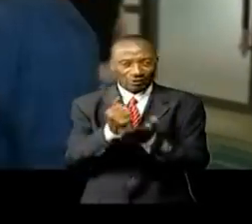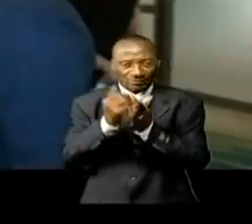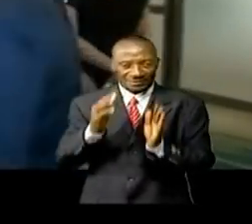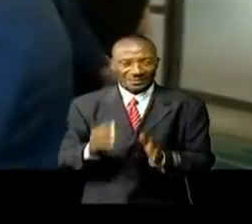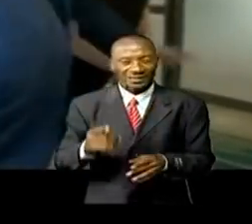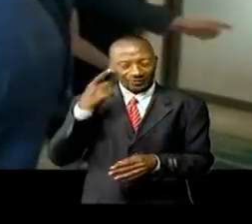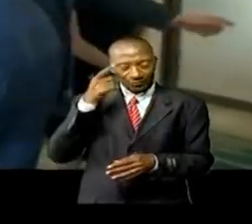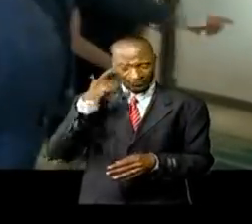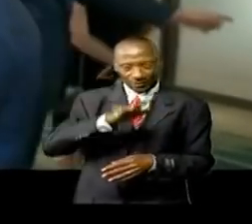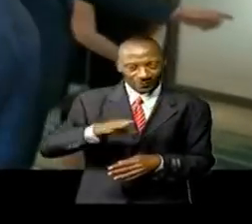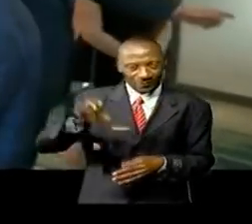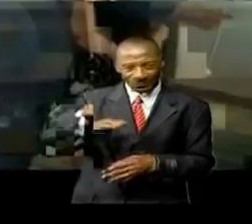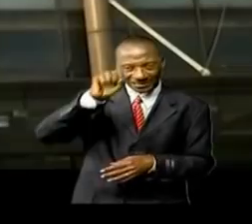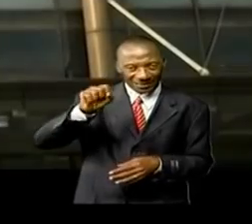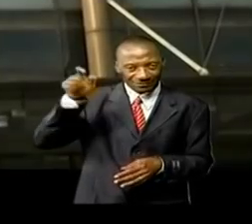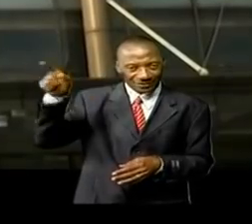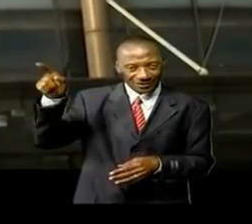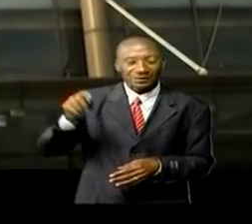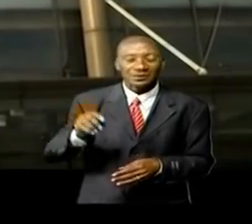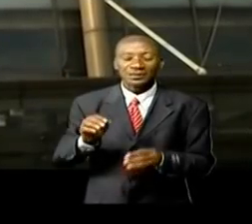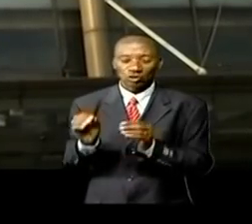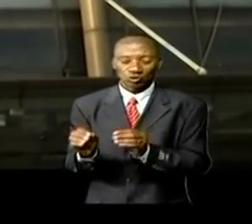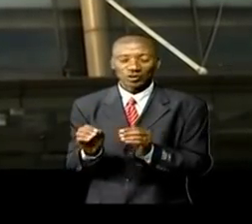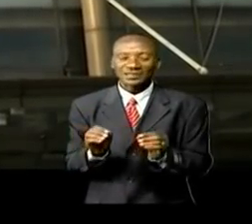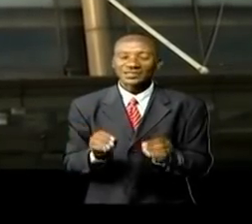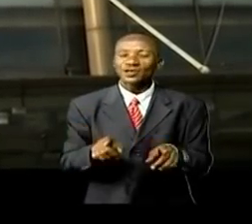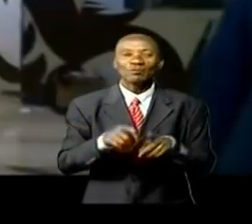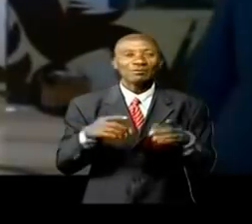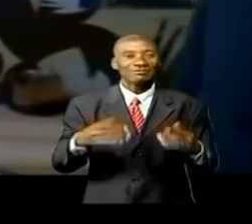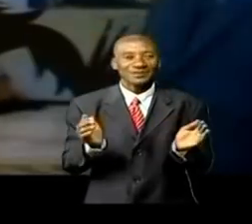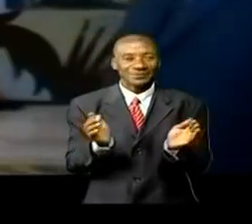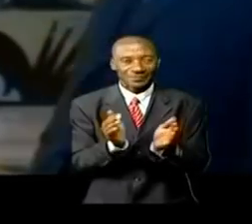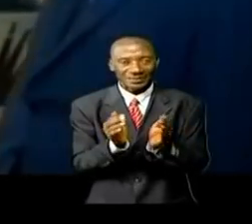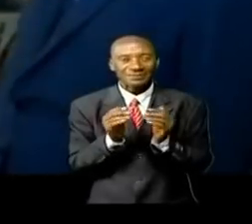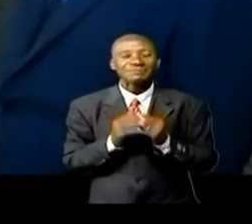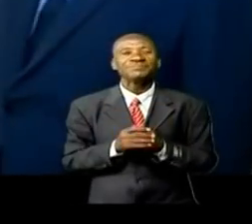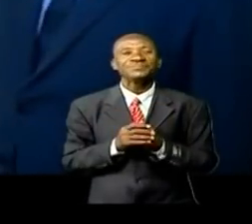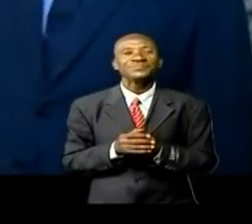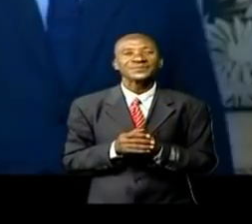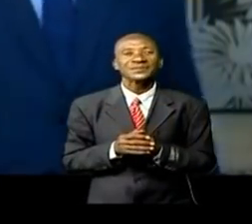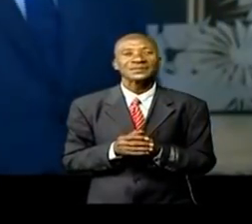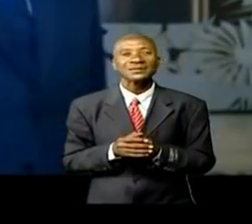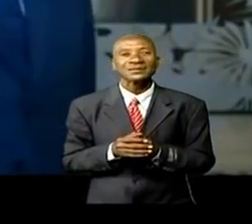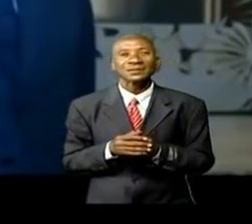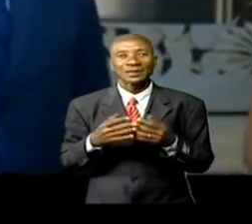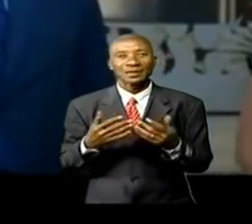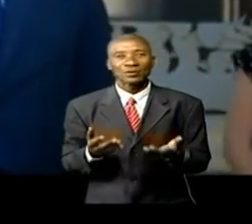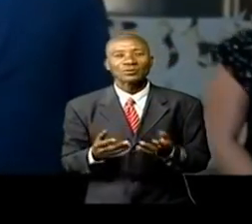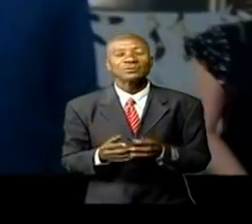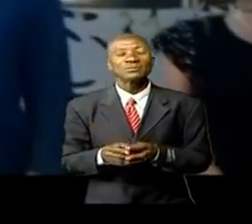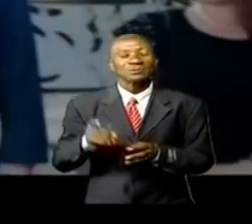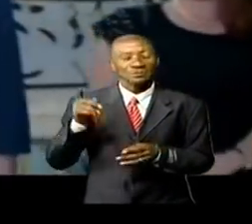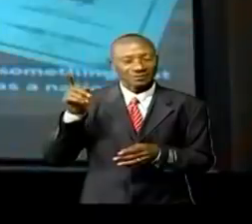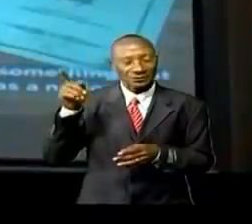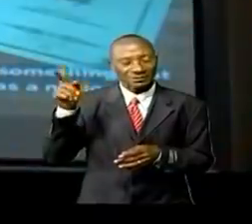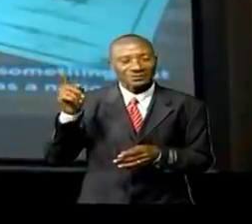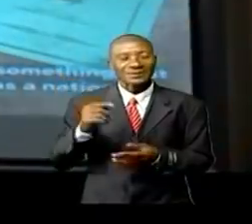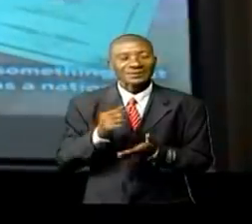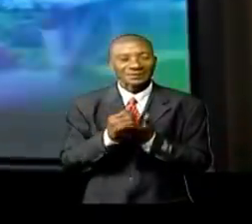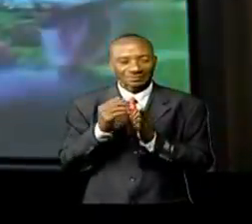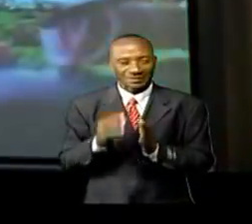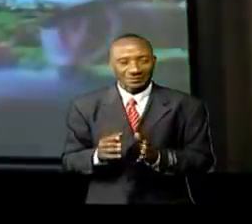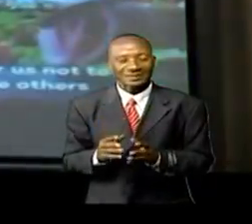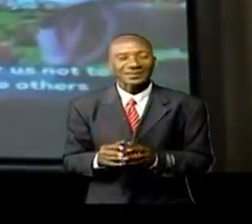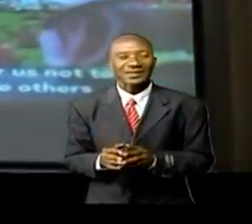une cérémonie haute en couleur au fleuve Congo Hotel. Le 218e anniversaire de la fête nationale de la République de Serbie